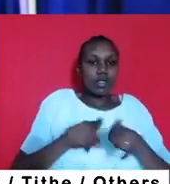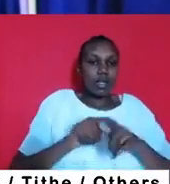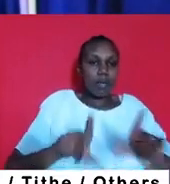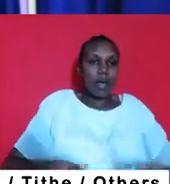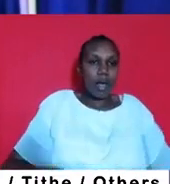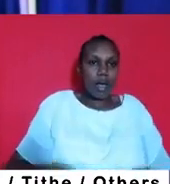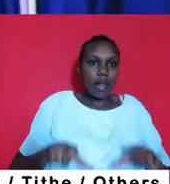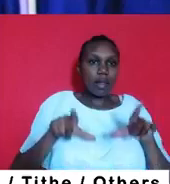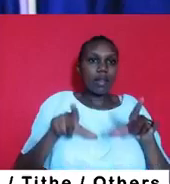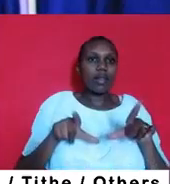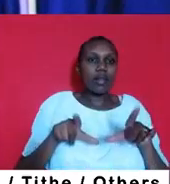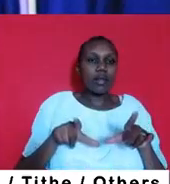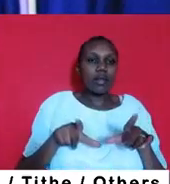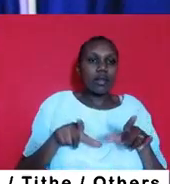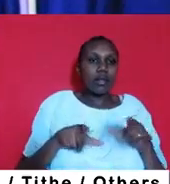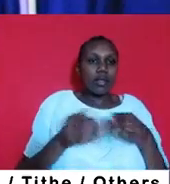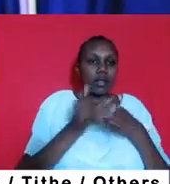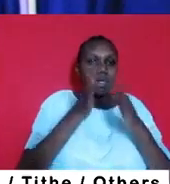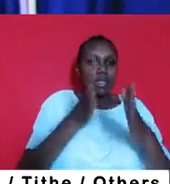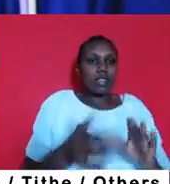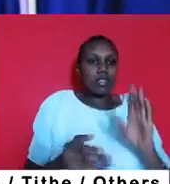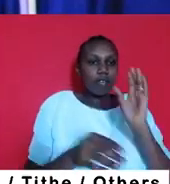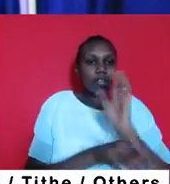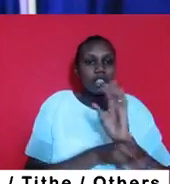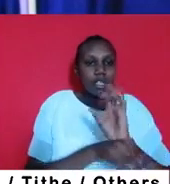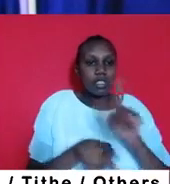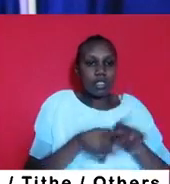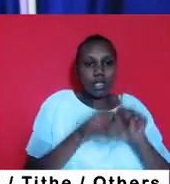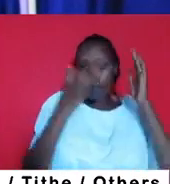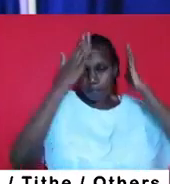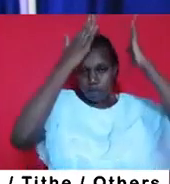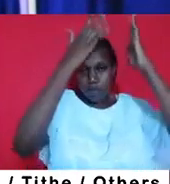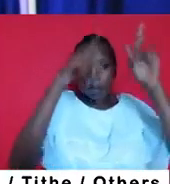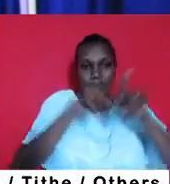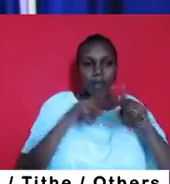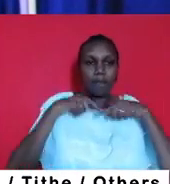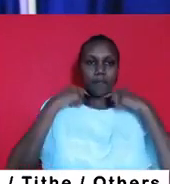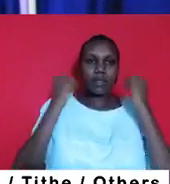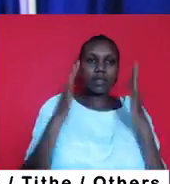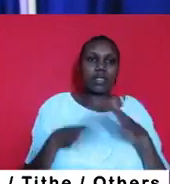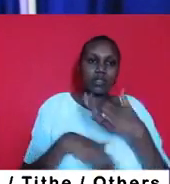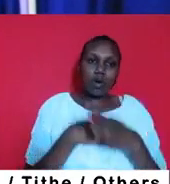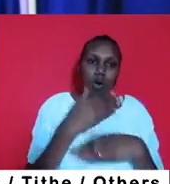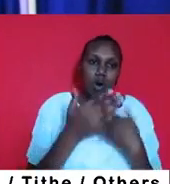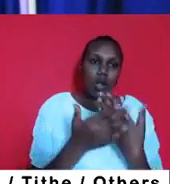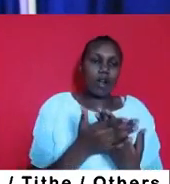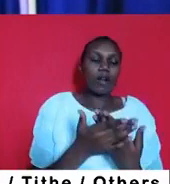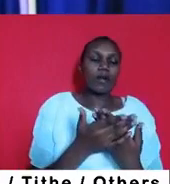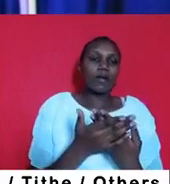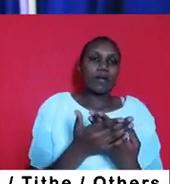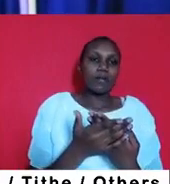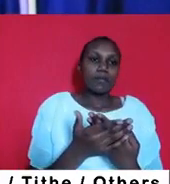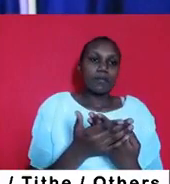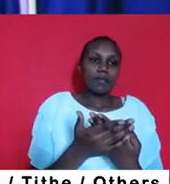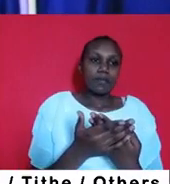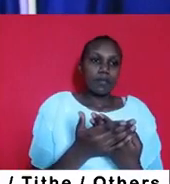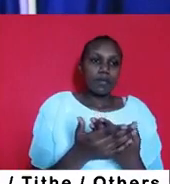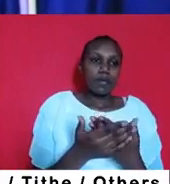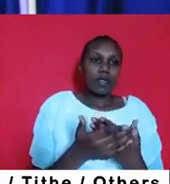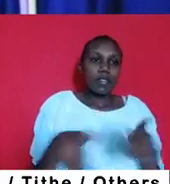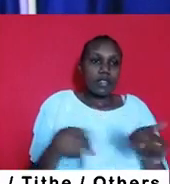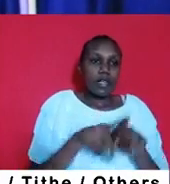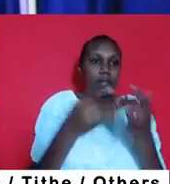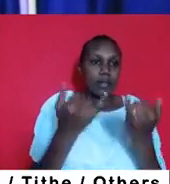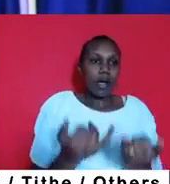wa kanisa, hasa maaskofu wetu na makasisi na mashemazi. Hasa